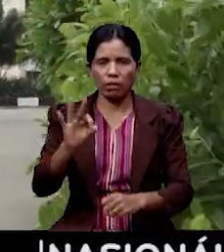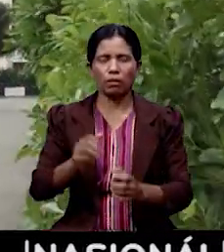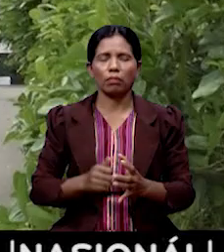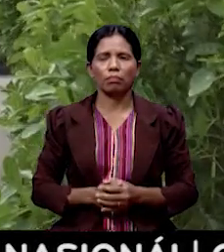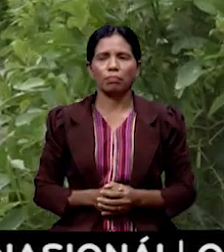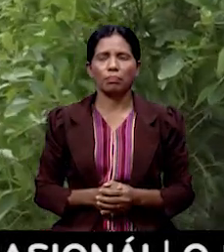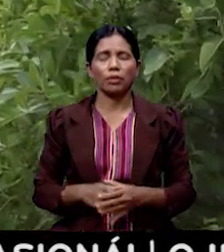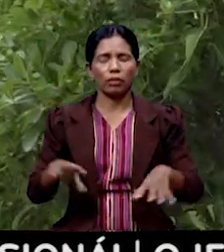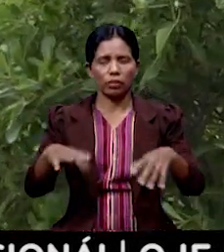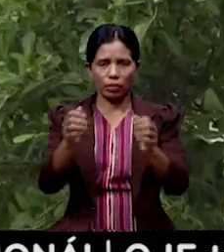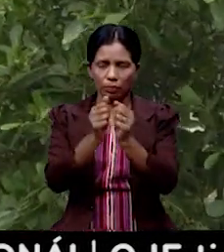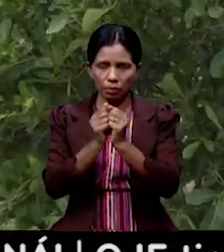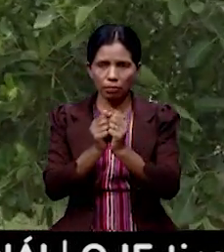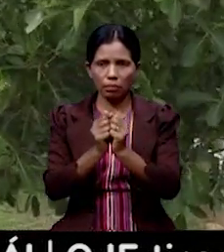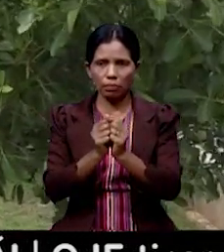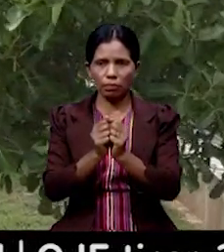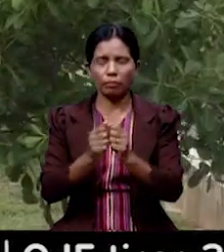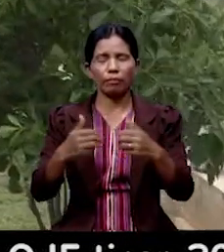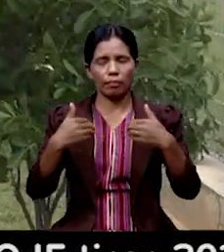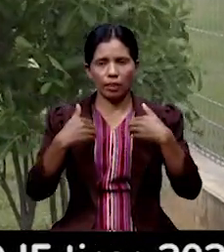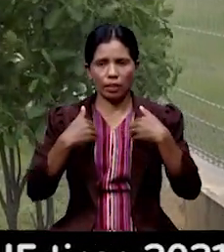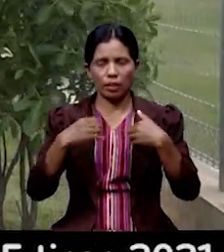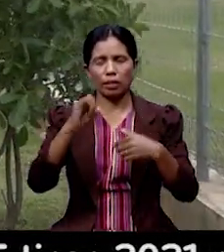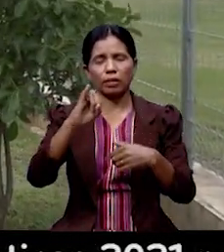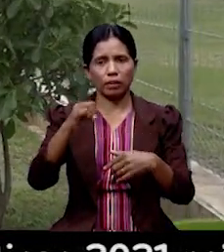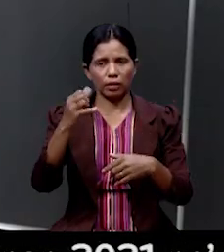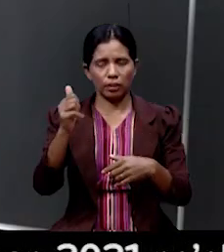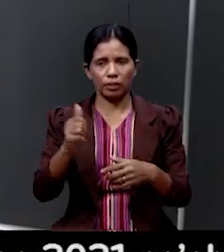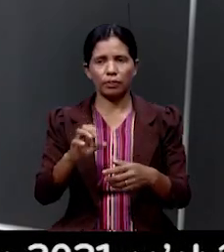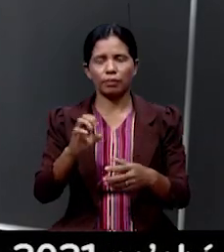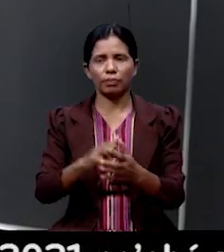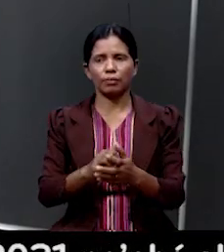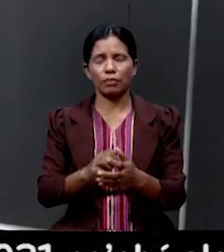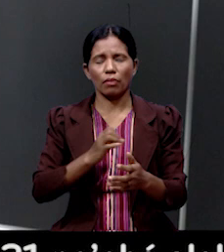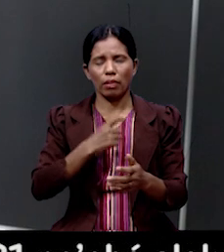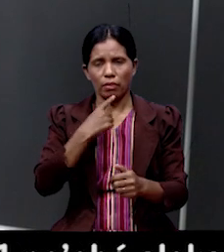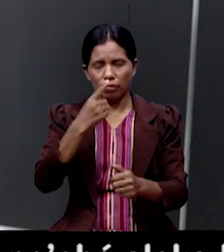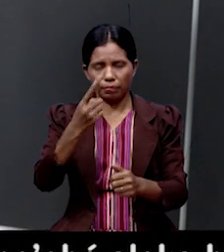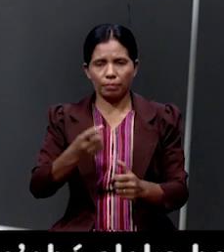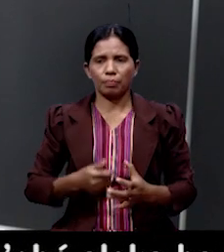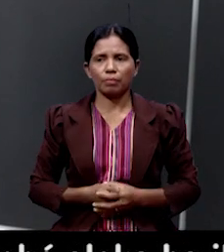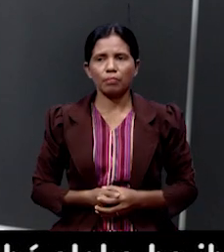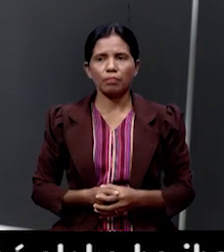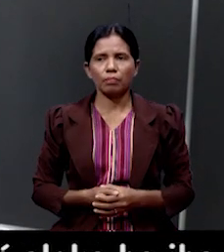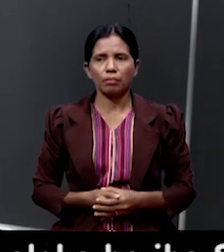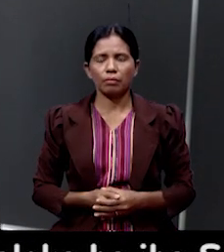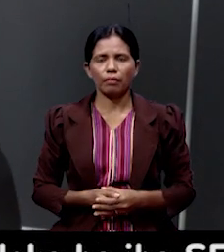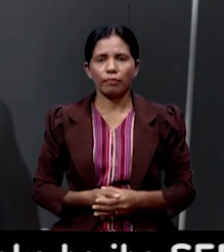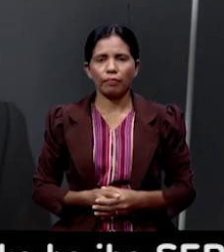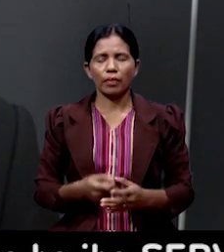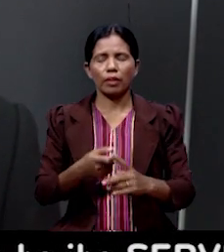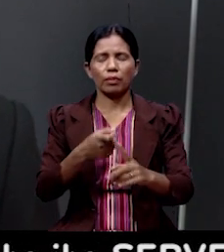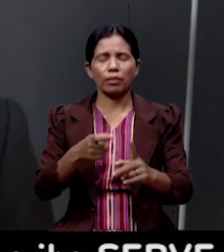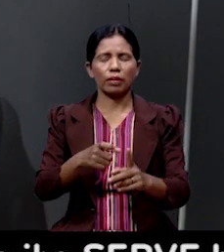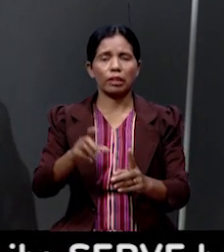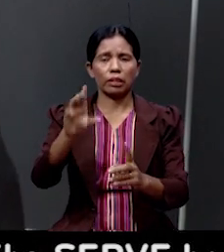bekerja sama. Dan adanya ide, nah, saya ingin menegaskan bahwa dari arahan dari pimpinan di Jakarta,